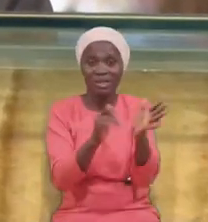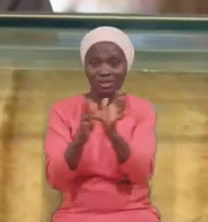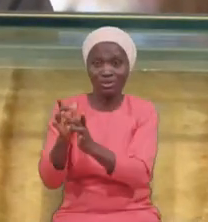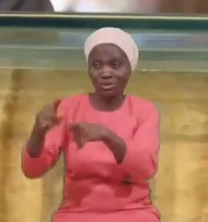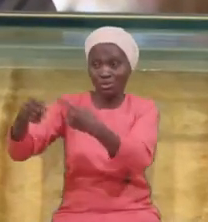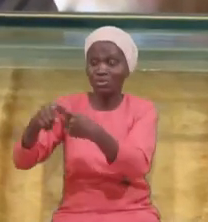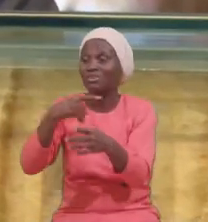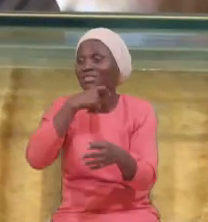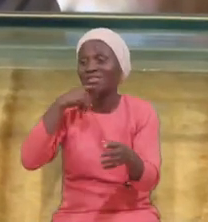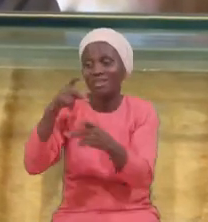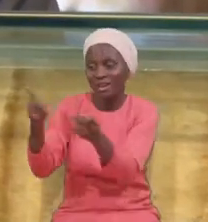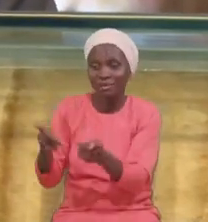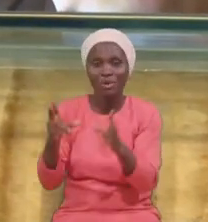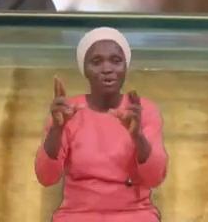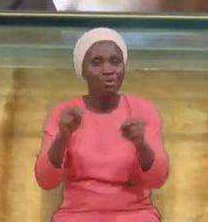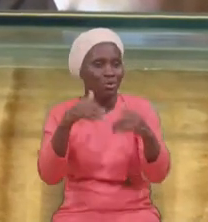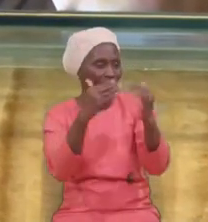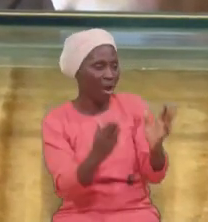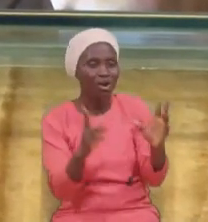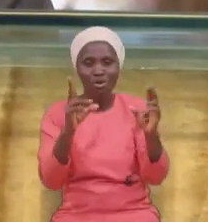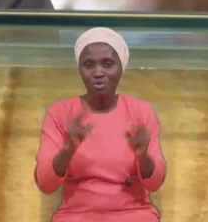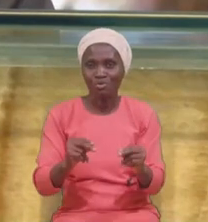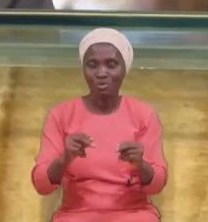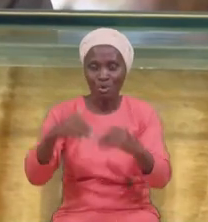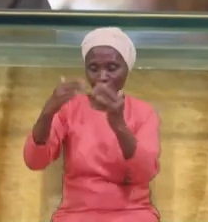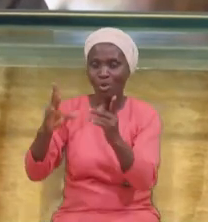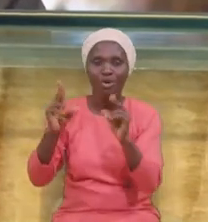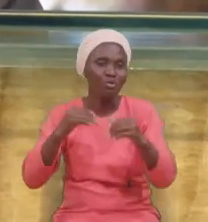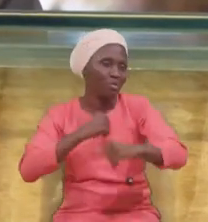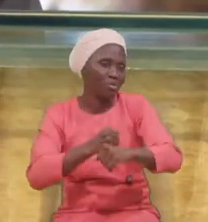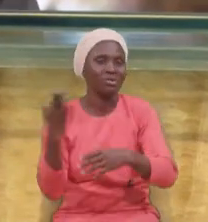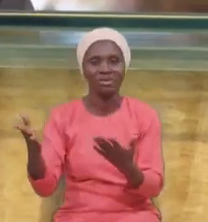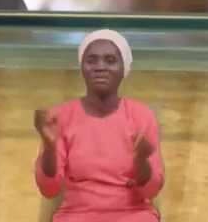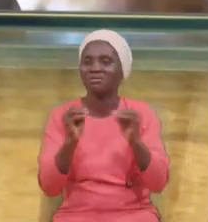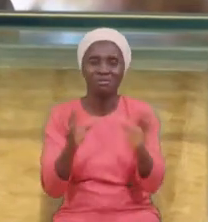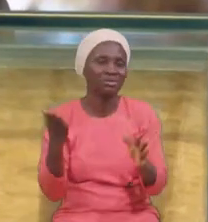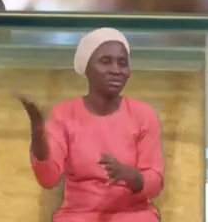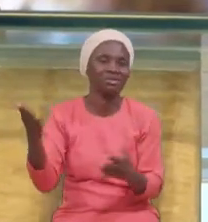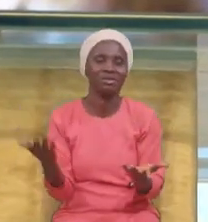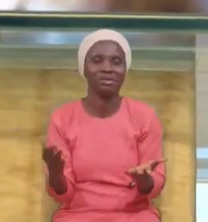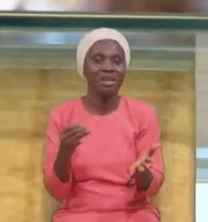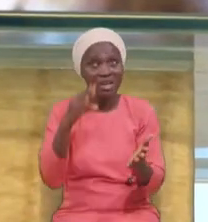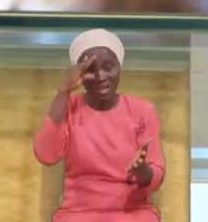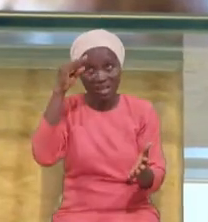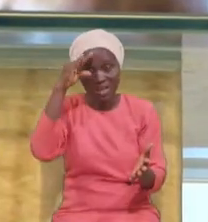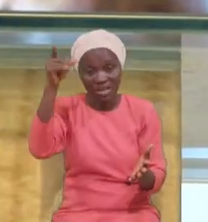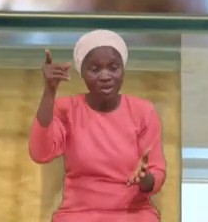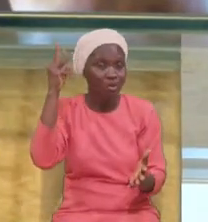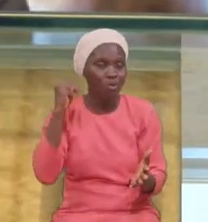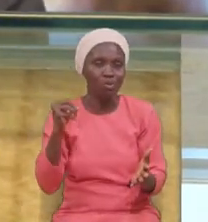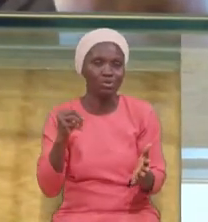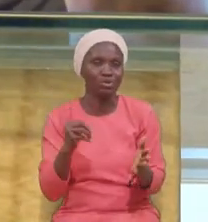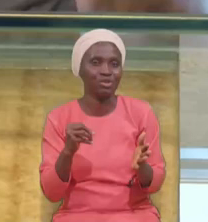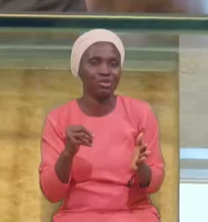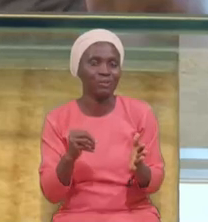pour cela. Il n'y a pas d'hébergement là-bas, il n'y a pas d'abri, il n'y a pas de protection là-bas.